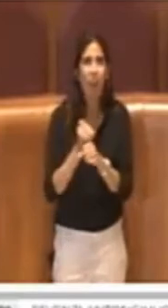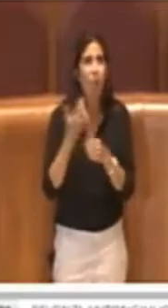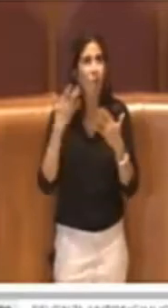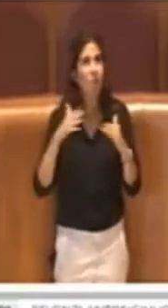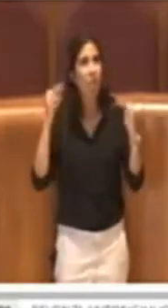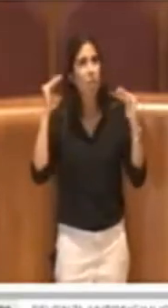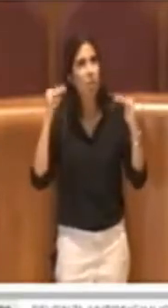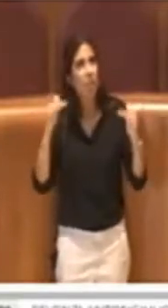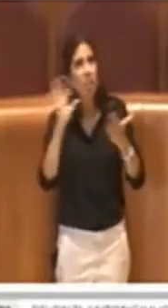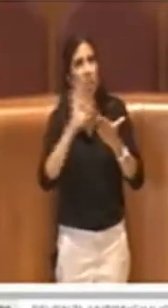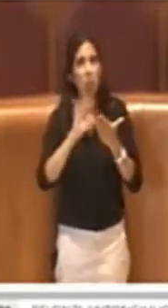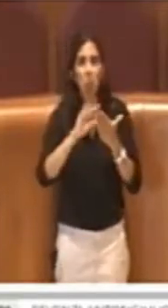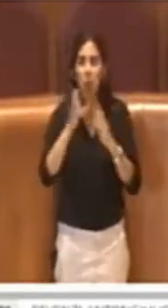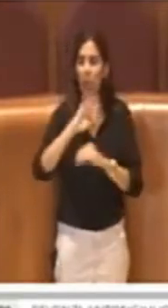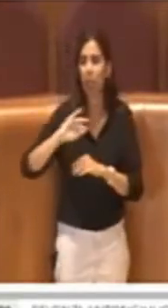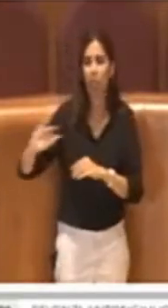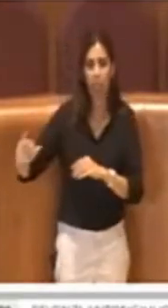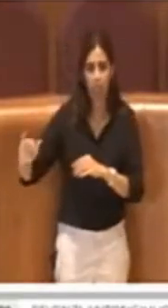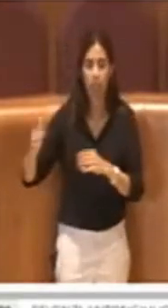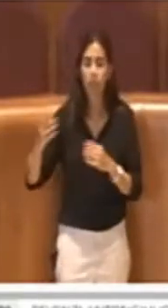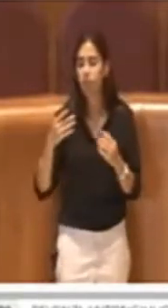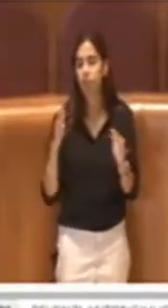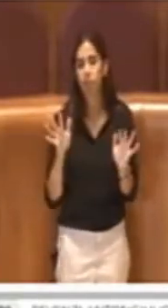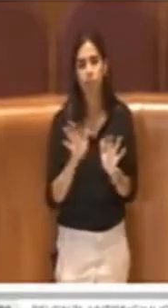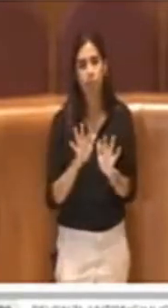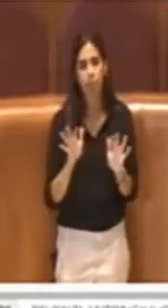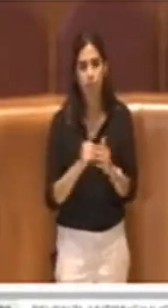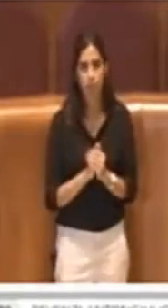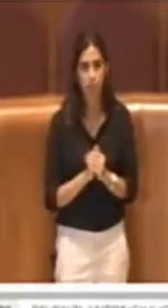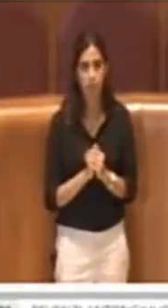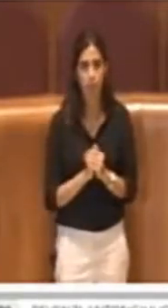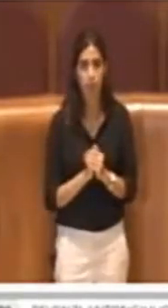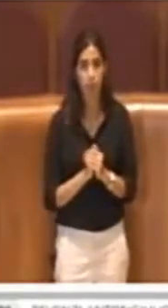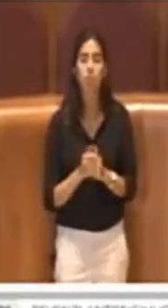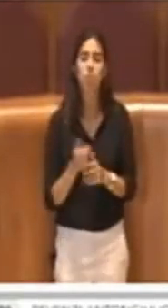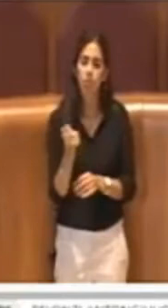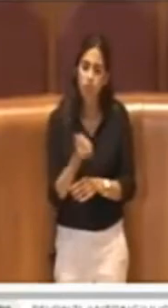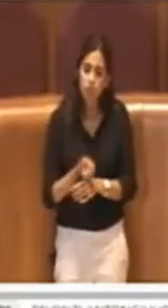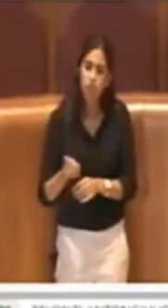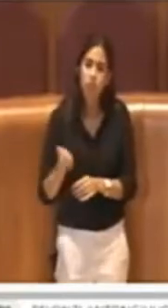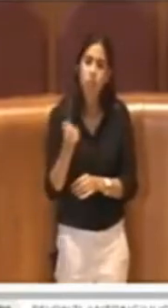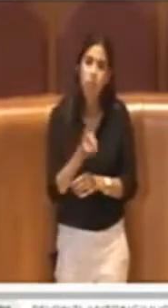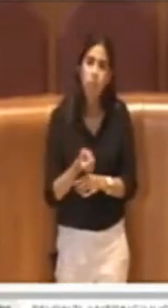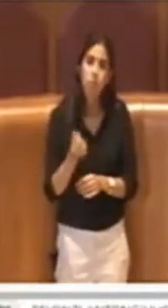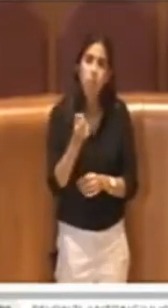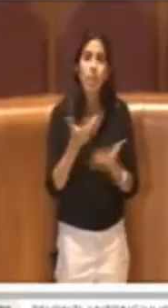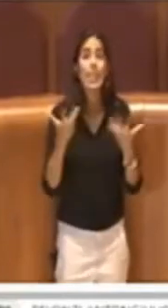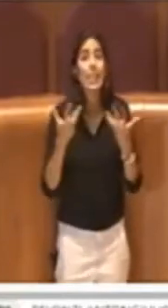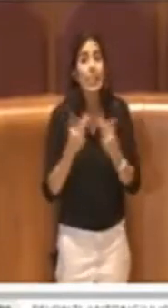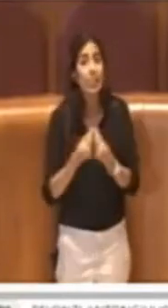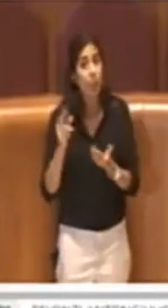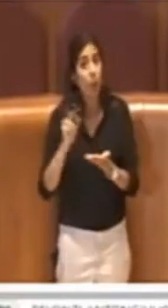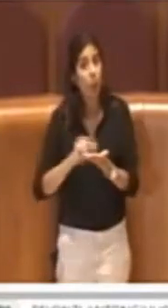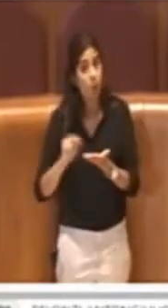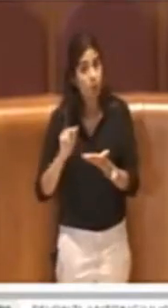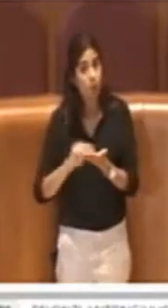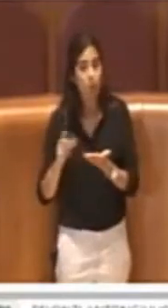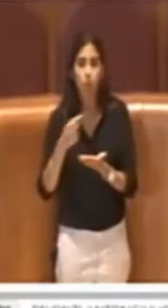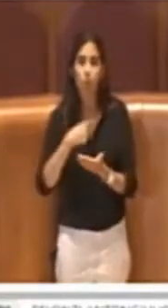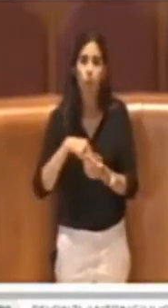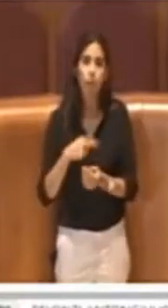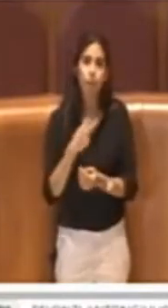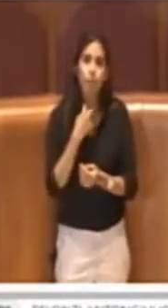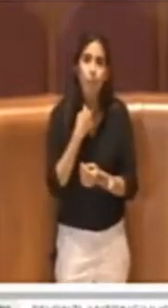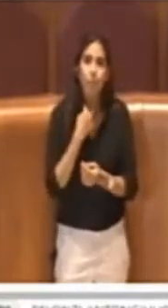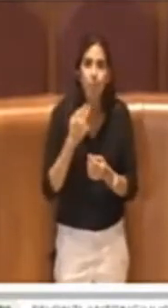delle scuole o sugli immobili di Roma, insomma un disastro. Piano piano, insieme agli uffici, abbiamo dovuto aprire delle